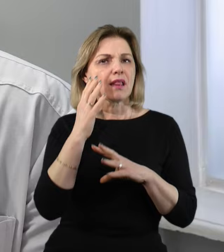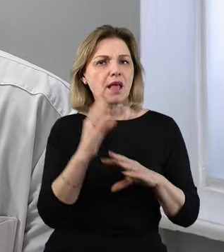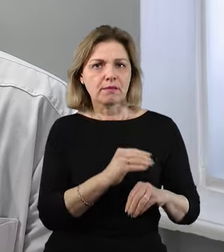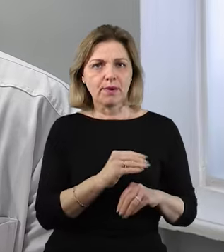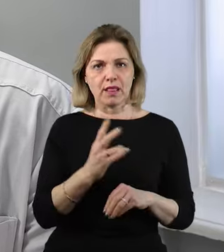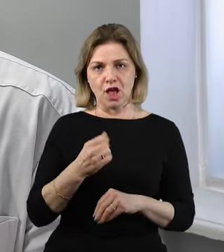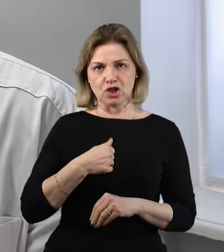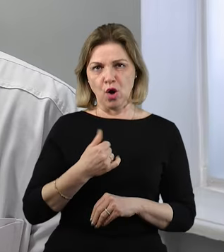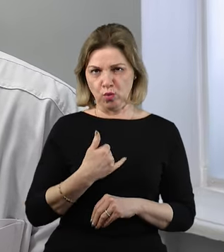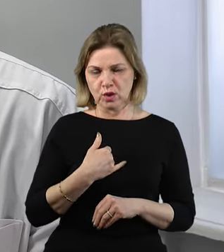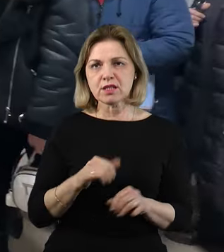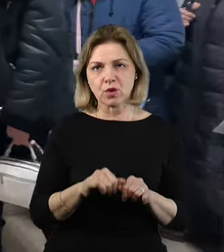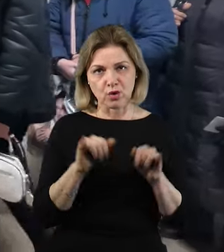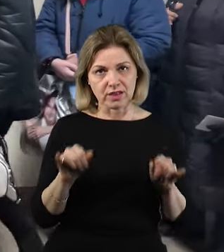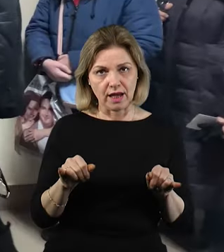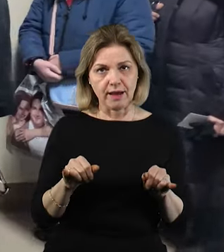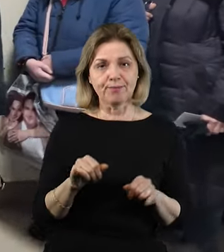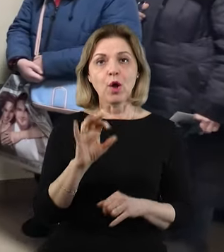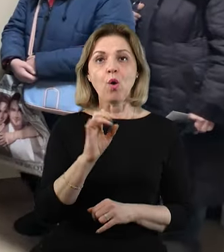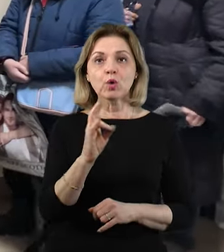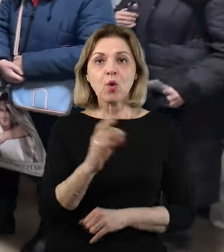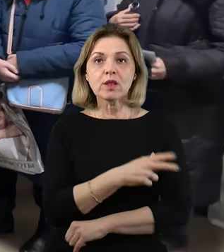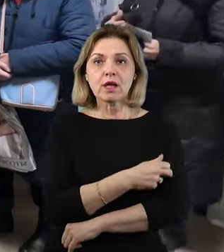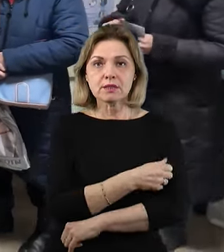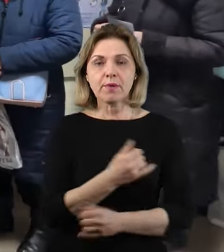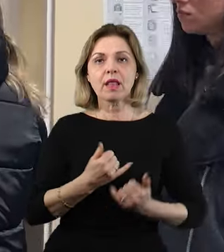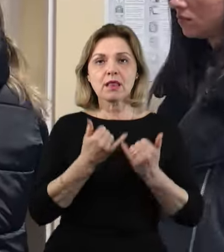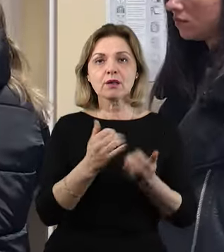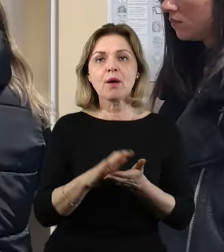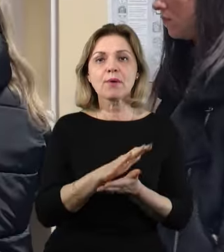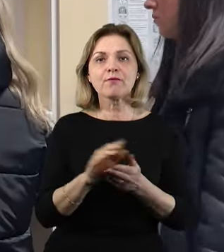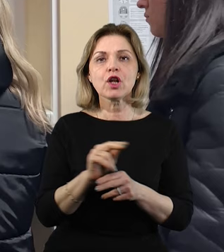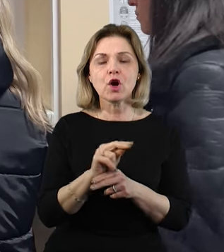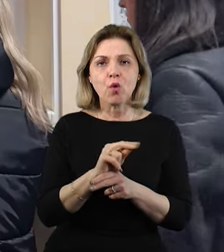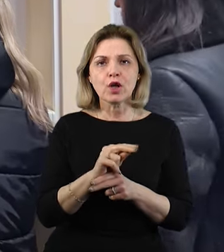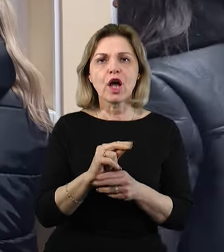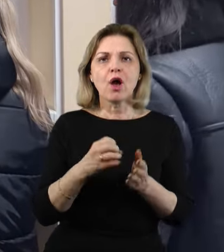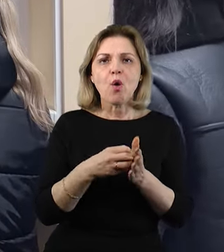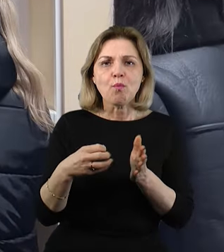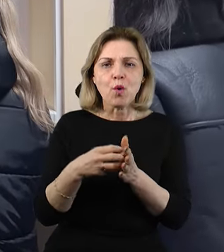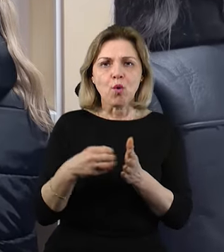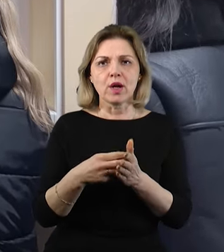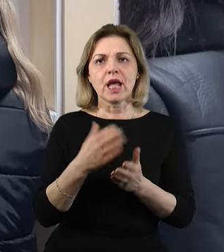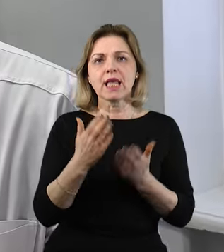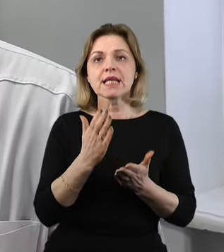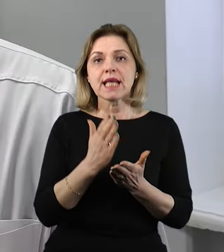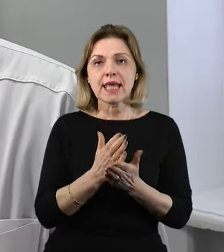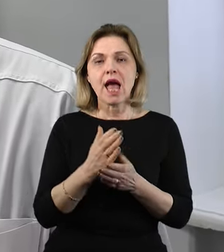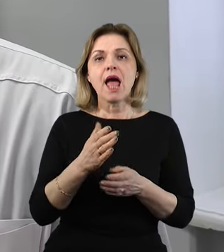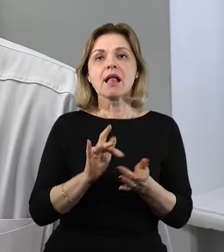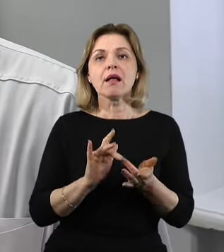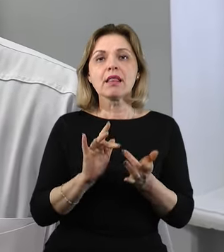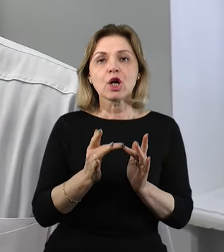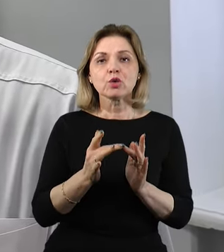Занедбаність, на жаль, у нас зростає. В онкодиспансері надають безкоштовне лікування злоякісних новоутворень при наявності